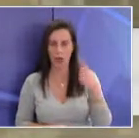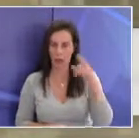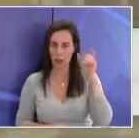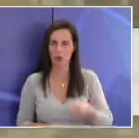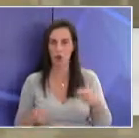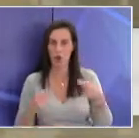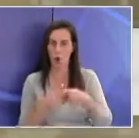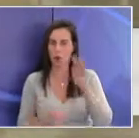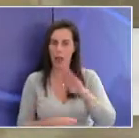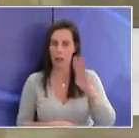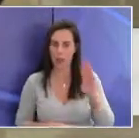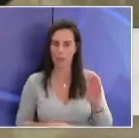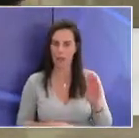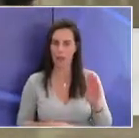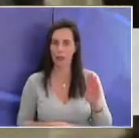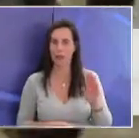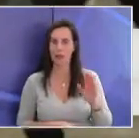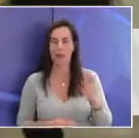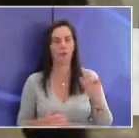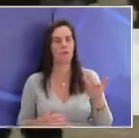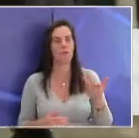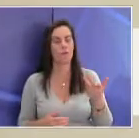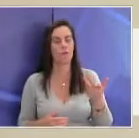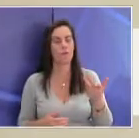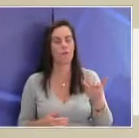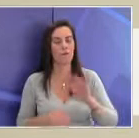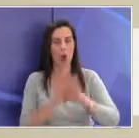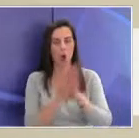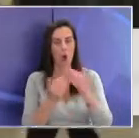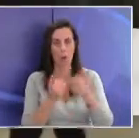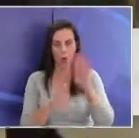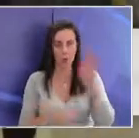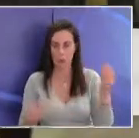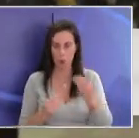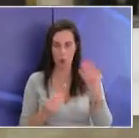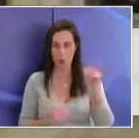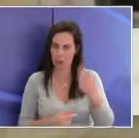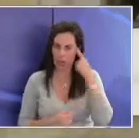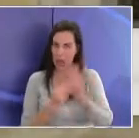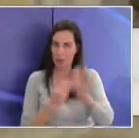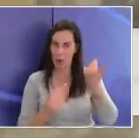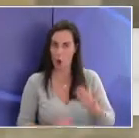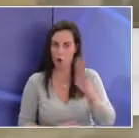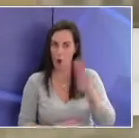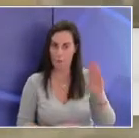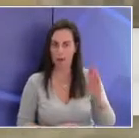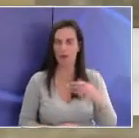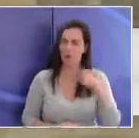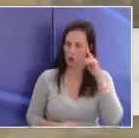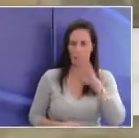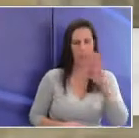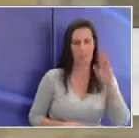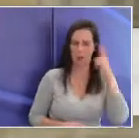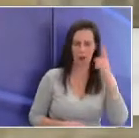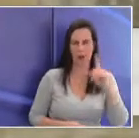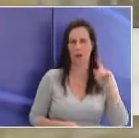האנשים הקרובים לנתניהו, ודלתות הבית הלבן פתוחות בפניו. זה לא משהו שהוא היה אמור לדעת? אני חושב שהוא יודע כמו